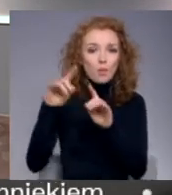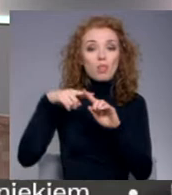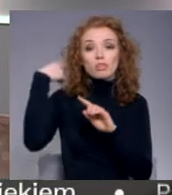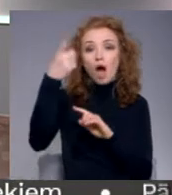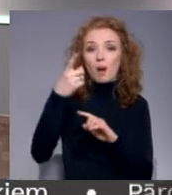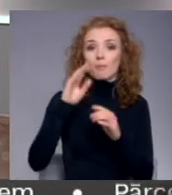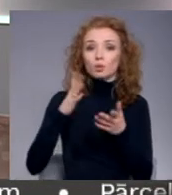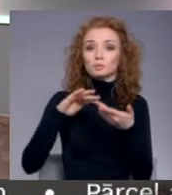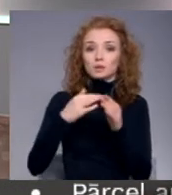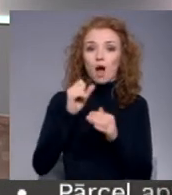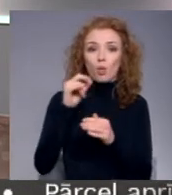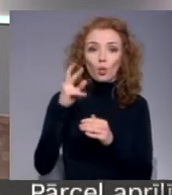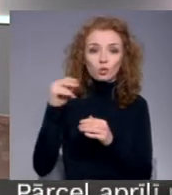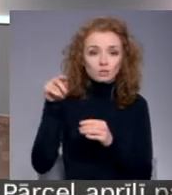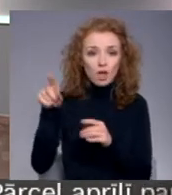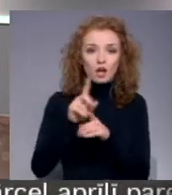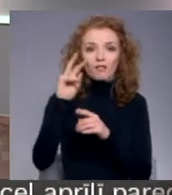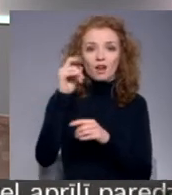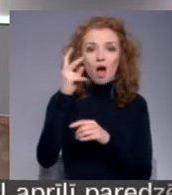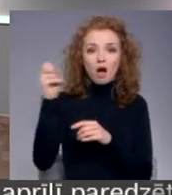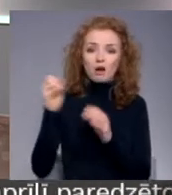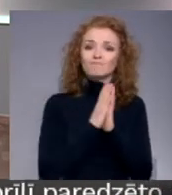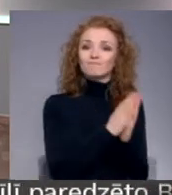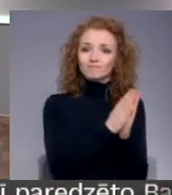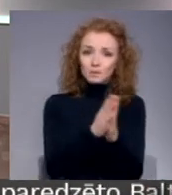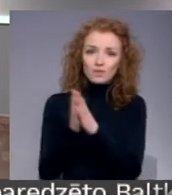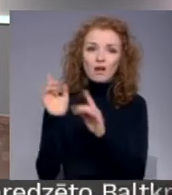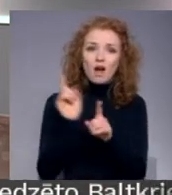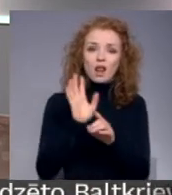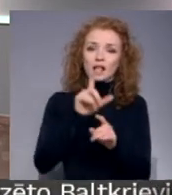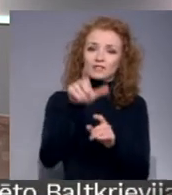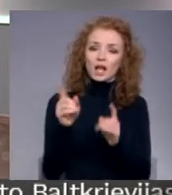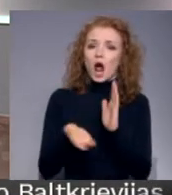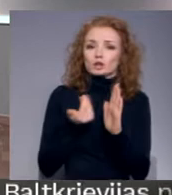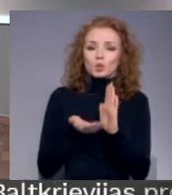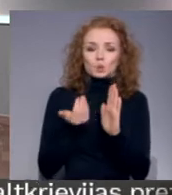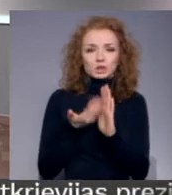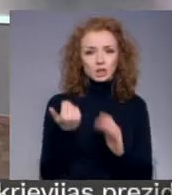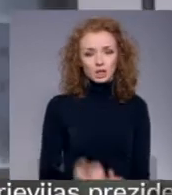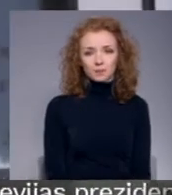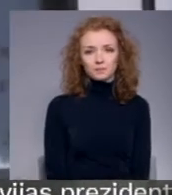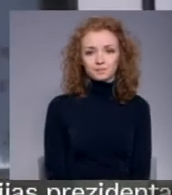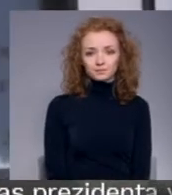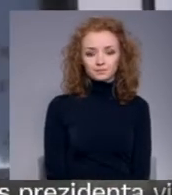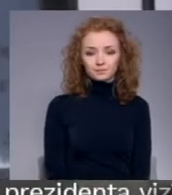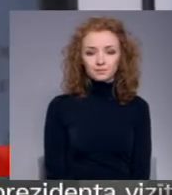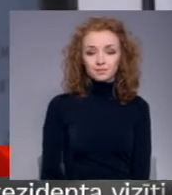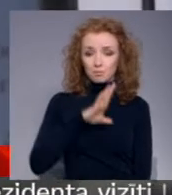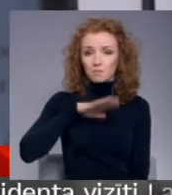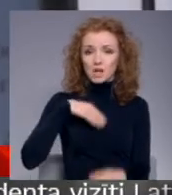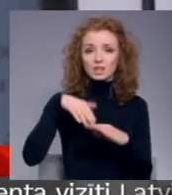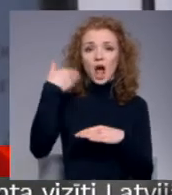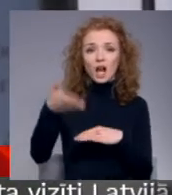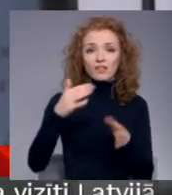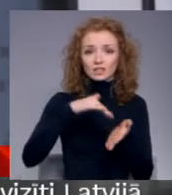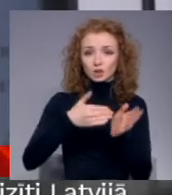Viļakā. Speciālisti lūdz donorus būt atsaucīgiem un no Madonas ziņo Vidzemes televīzija. Pēc ārkārtējās